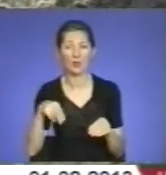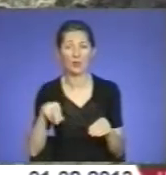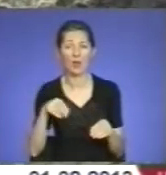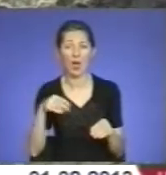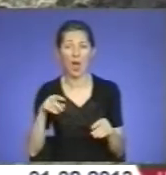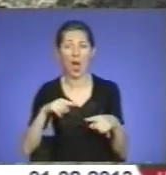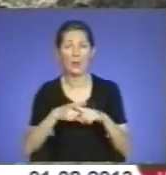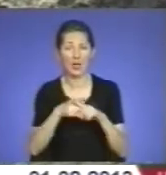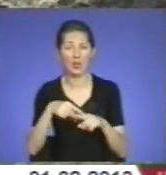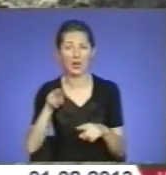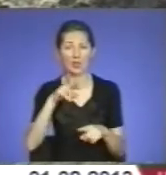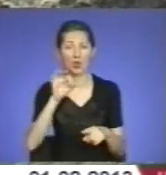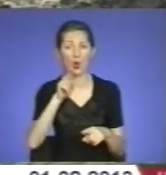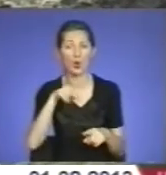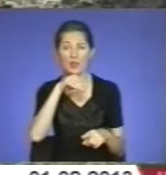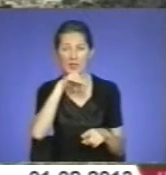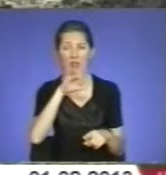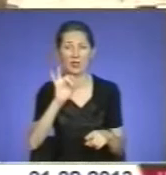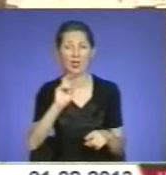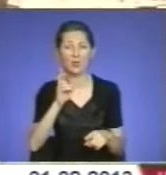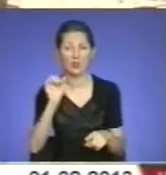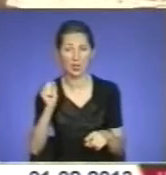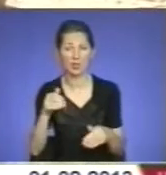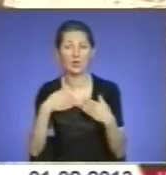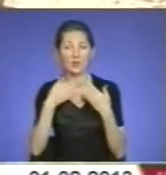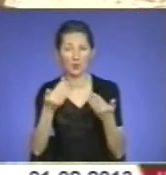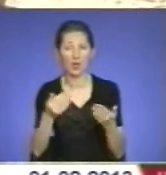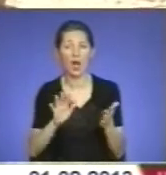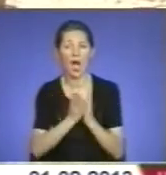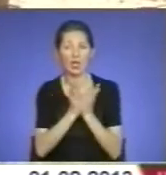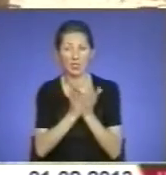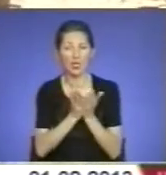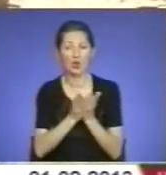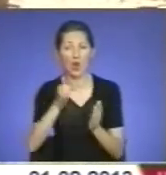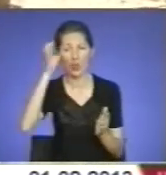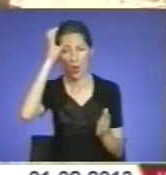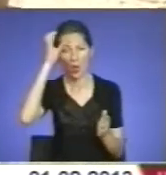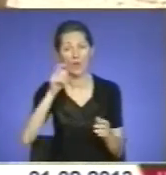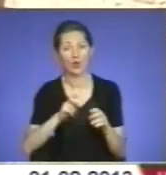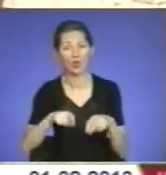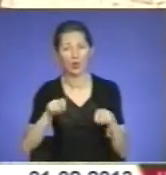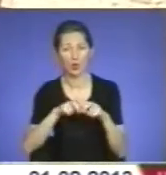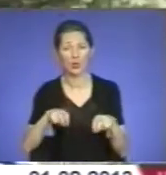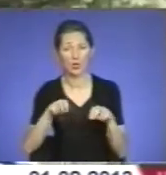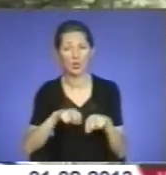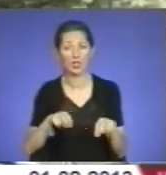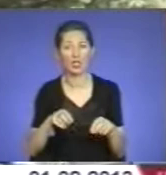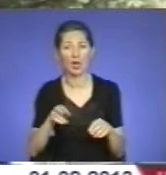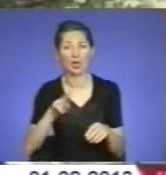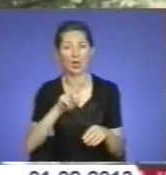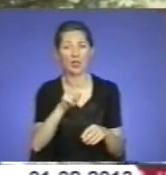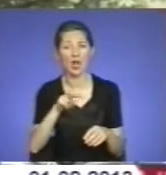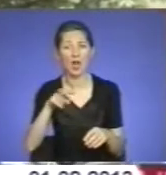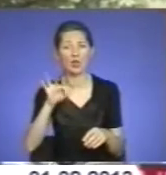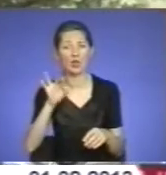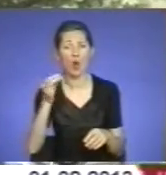Рибчинським репрезентував книжку історико-графічних досліджень «Язловець 640. Історія, архітектура, туризм». Ну, конференція